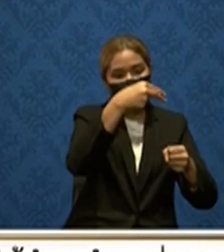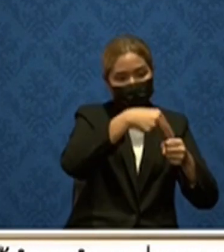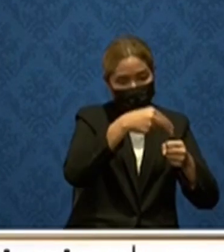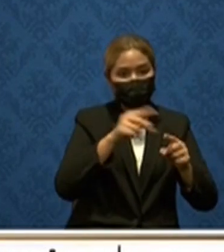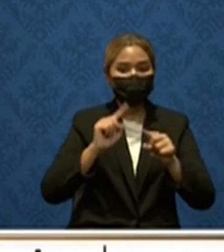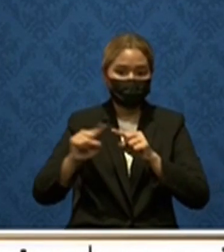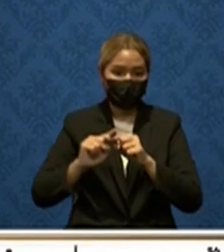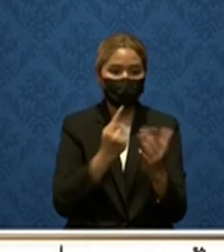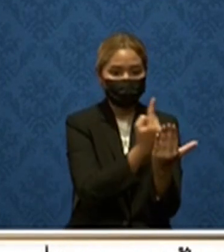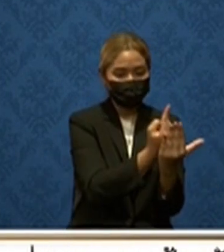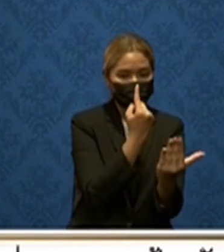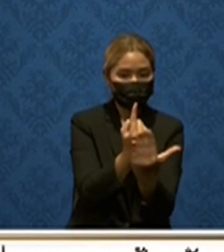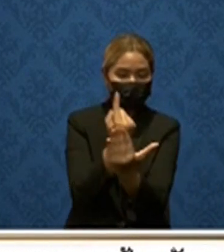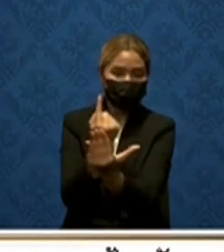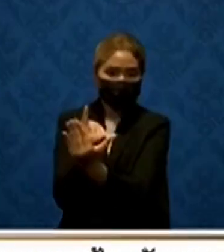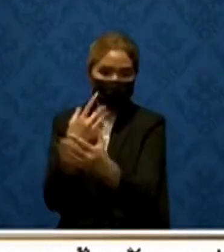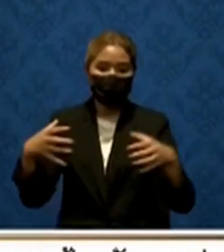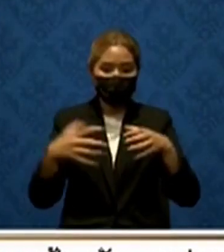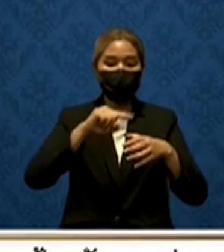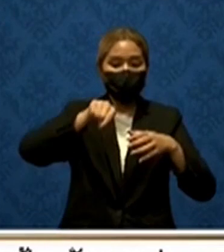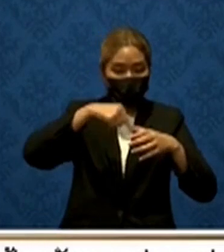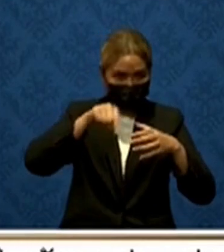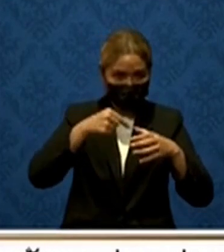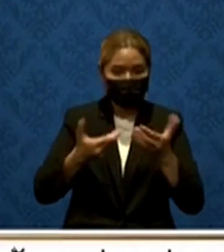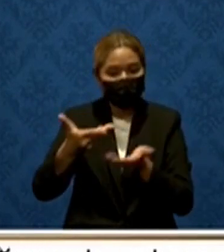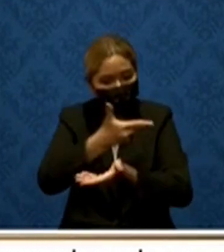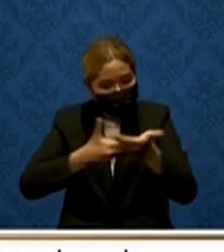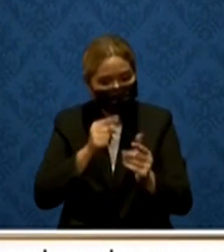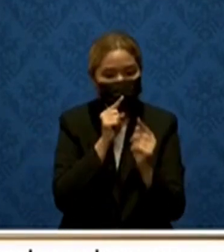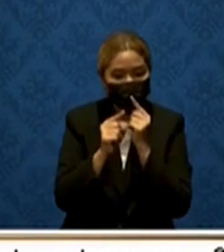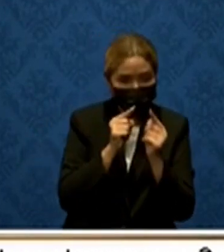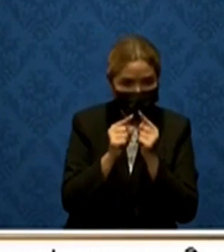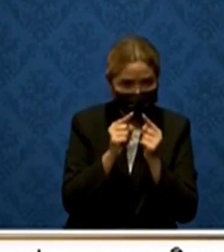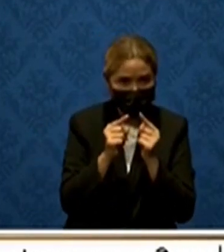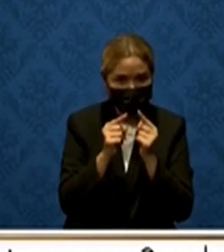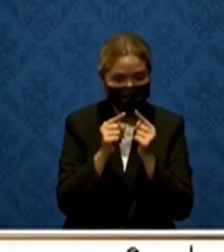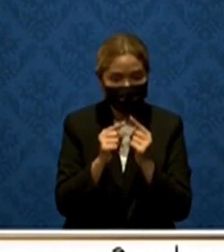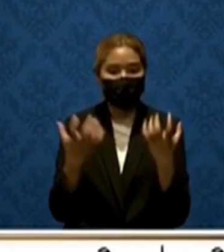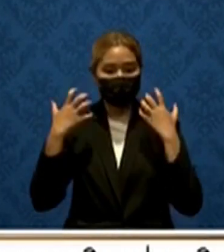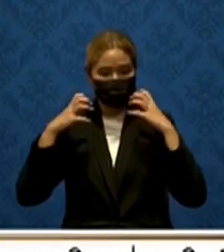ที่ผลิตน้มนปามควดแล้วก็ตแทนผู้ส่งออกและส่นราชการ